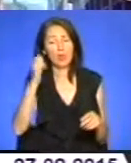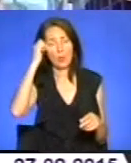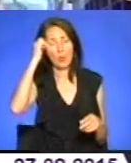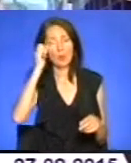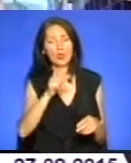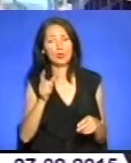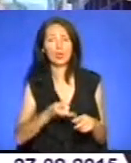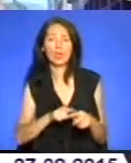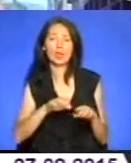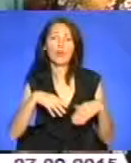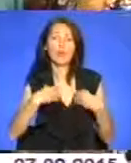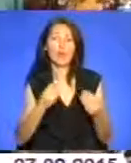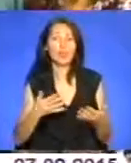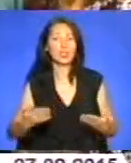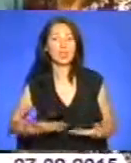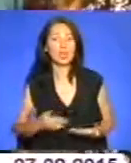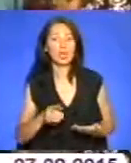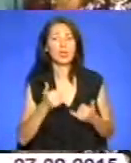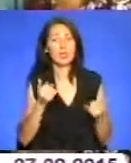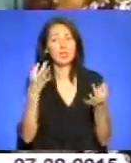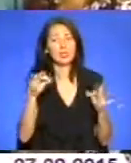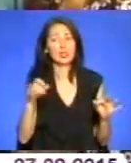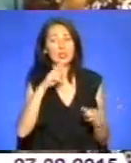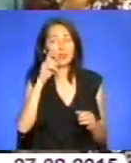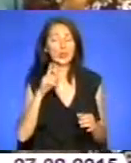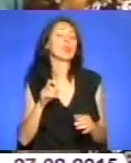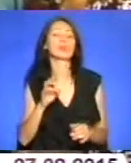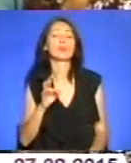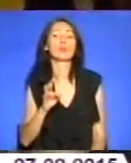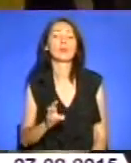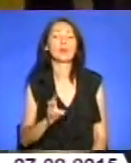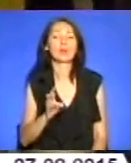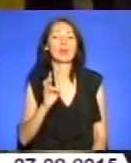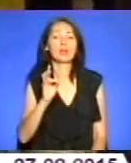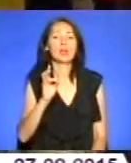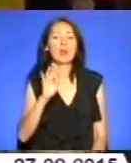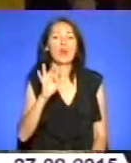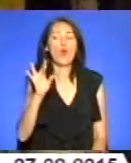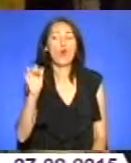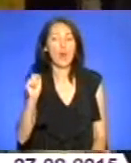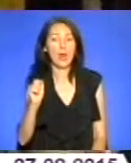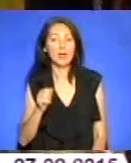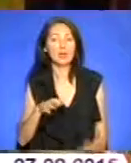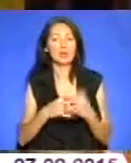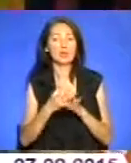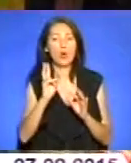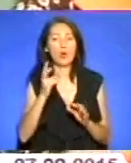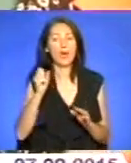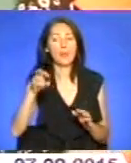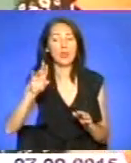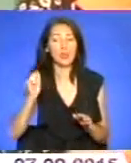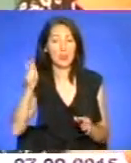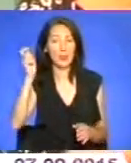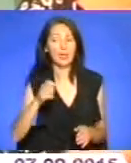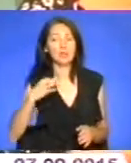за незалежність України. Наталія Воробей з Кам'янок Підволочиського району. Приїхала з синові за подарунком Андрійку на відпочинку.